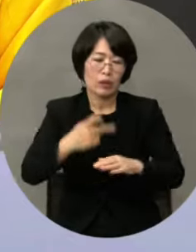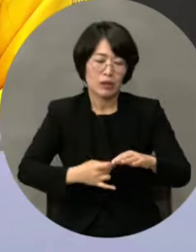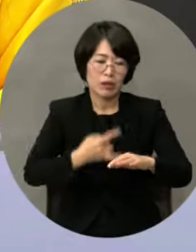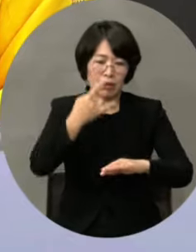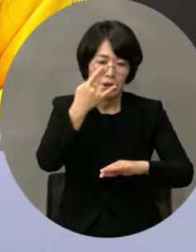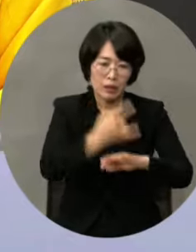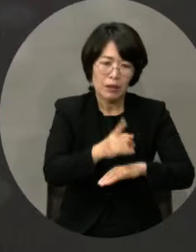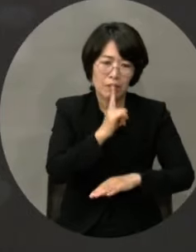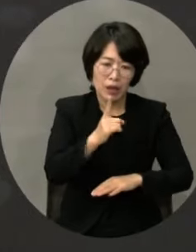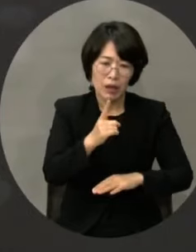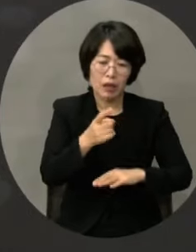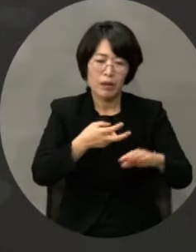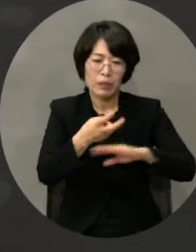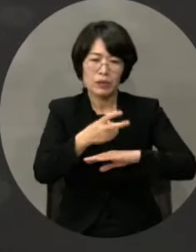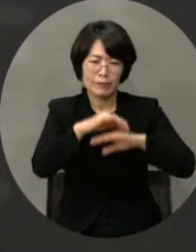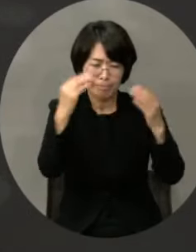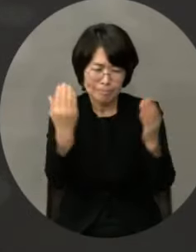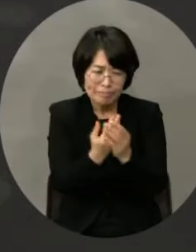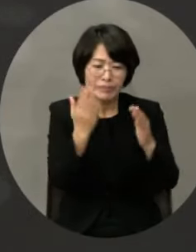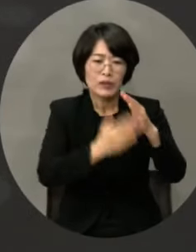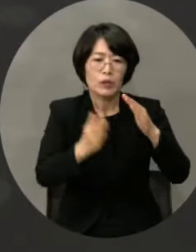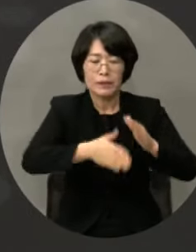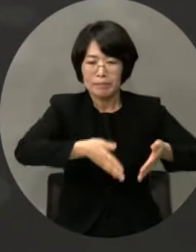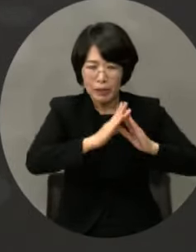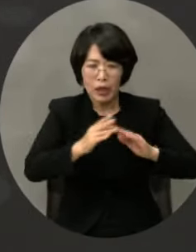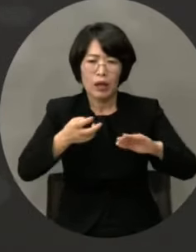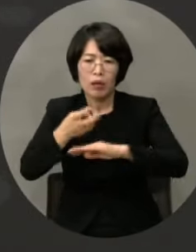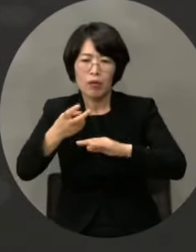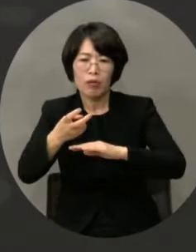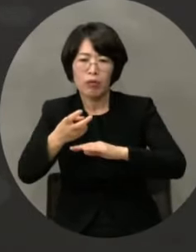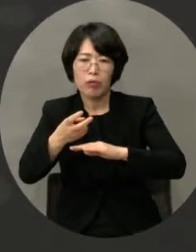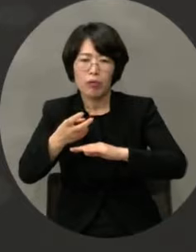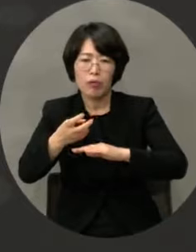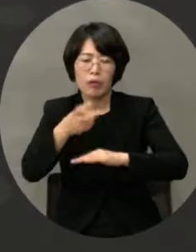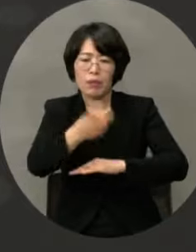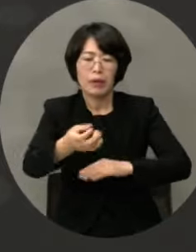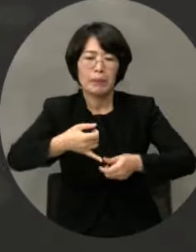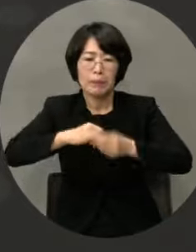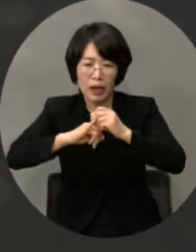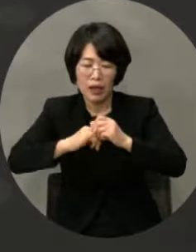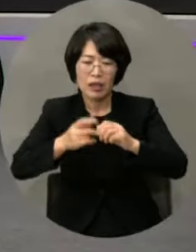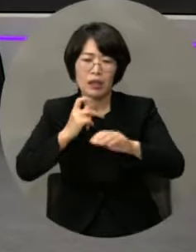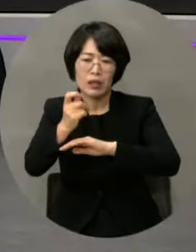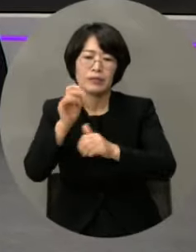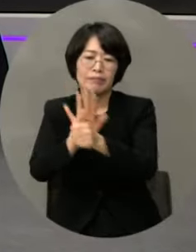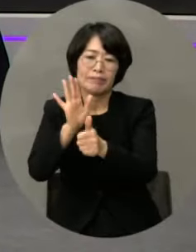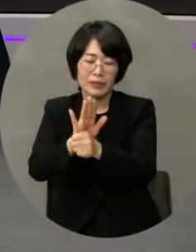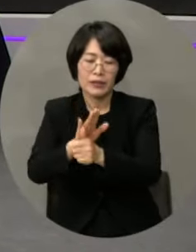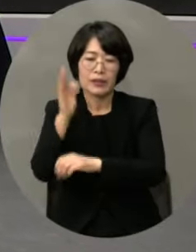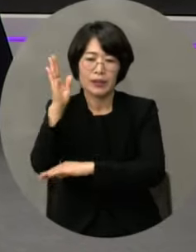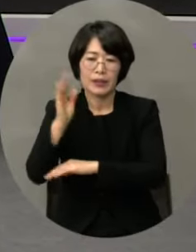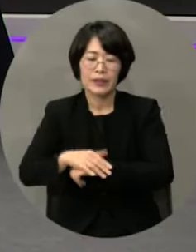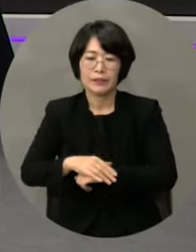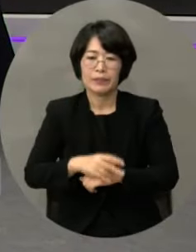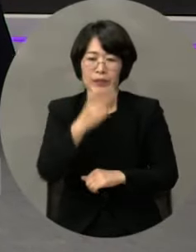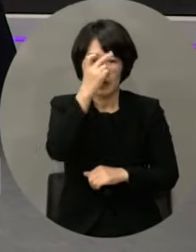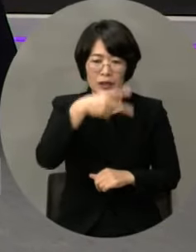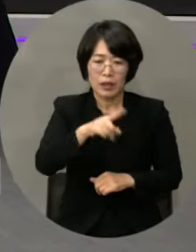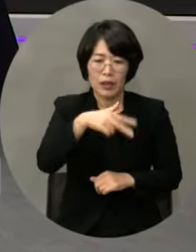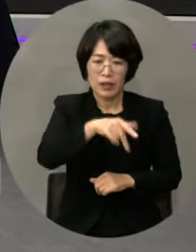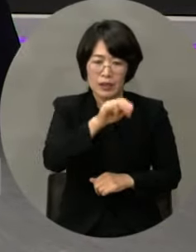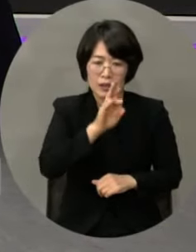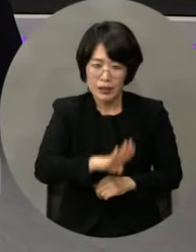후보는 버스 완전 공영제 도입과 교통 취약지 택시 지원을 언급했습니다. 소나무당 최대집